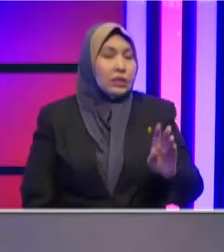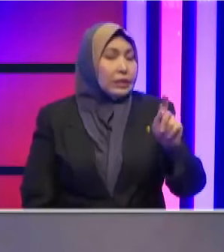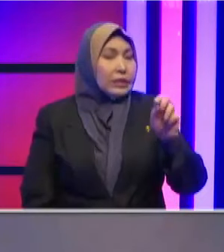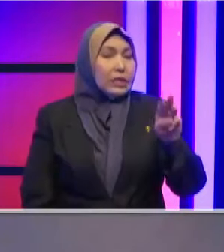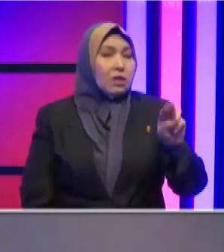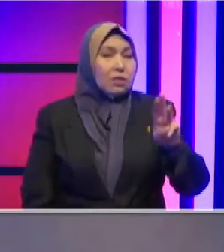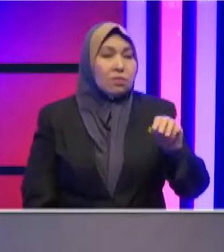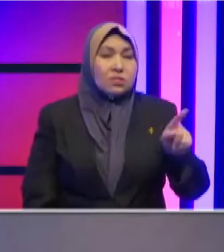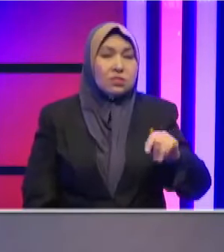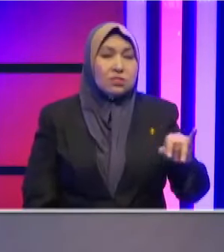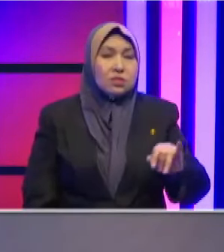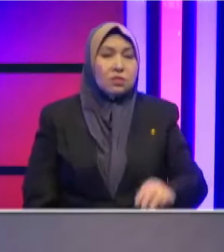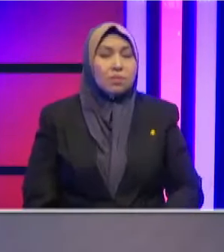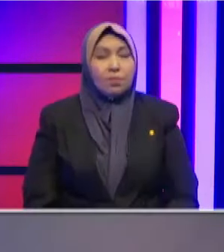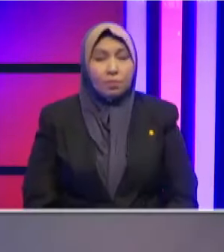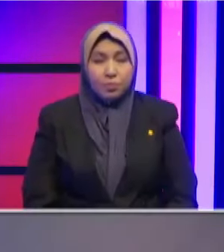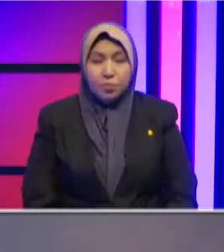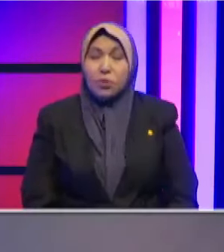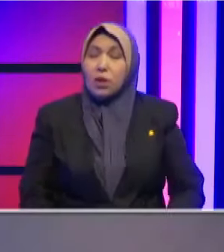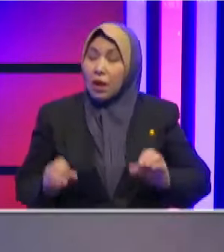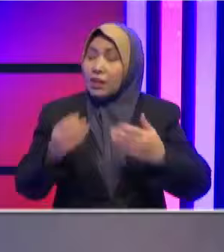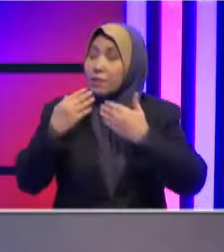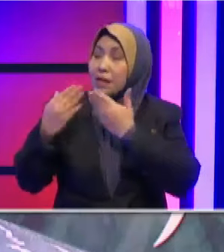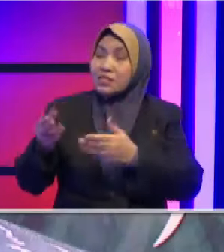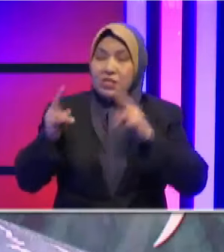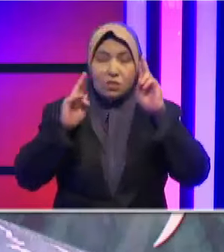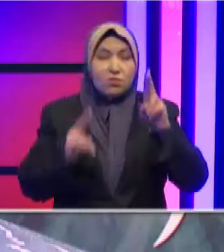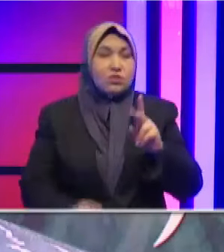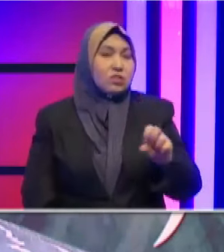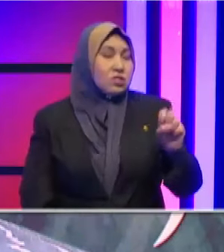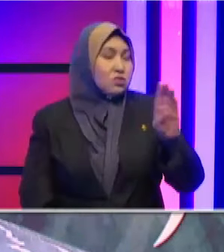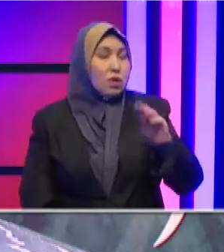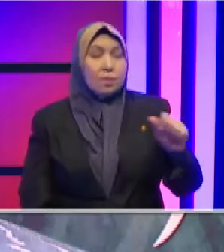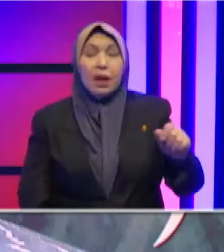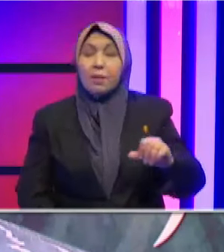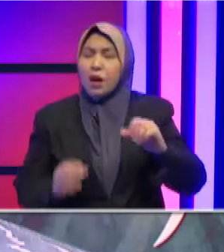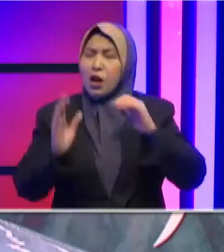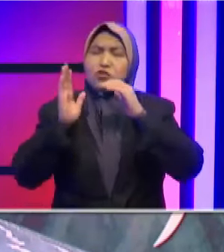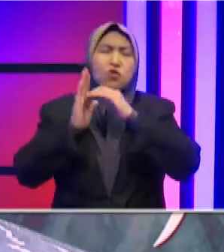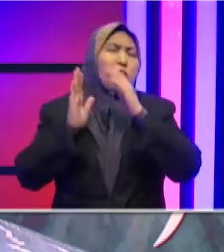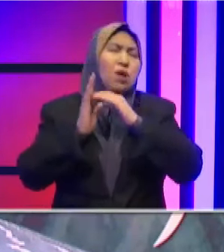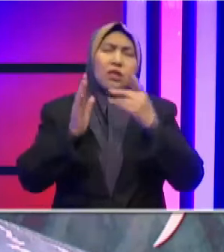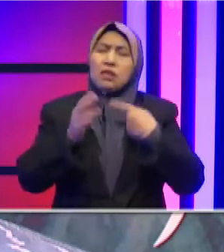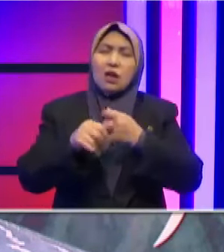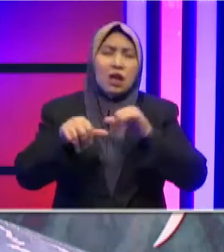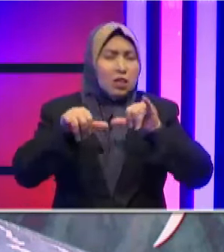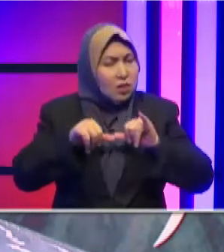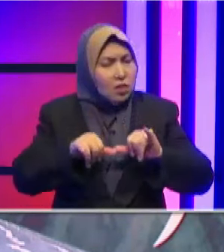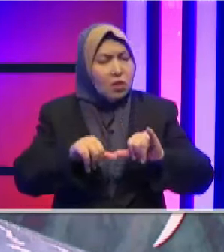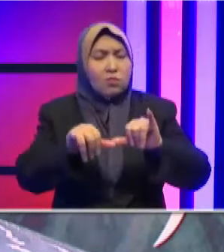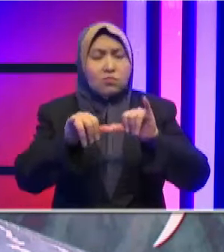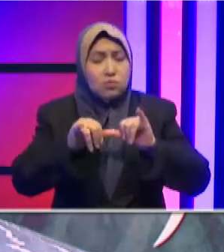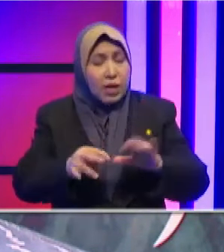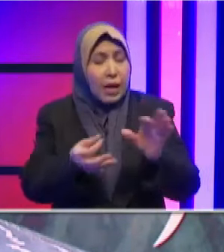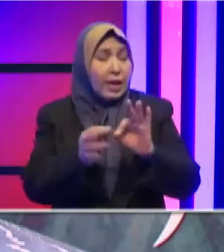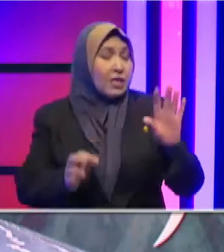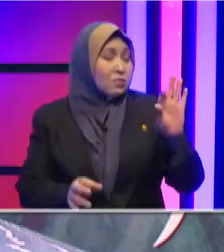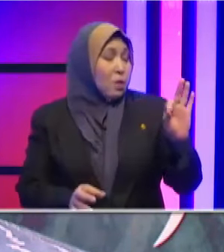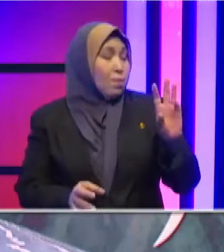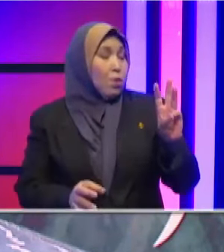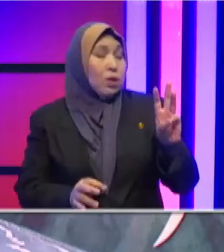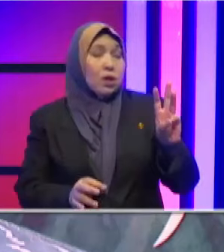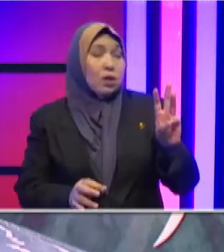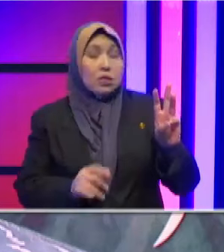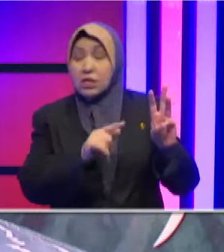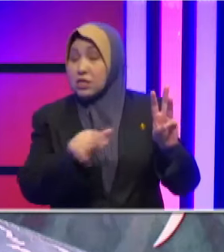Alifa laptop Apple MacBook masih seperi Masya Allah kita akan meneruskan lagi ayat yang ke 96 hingga